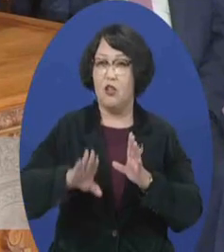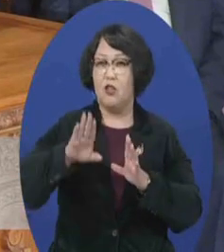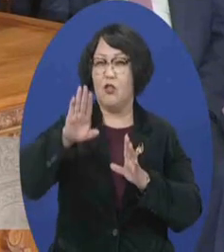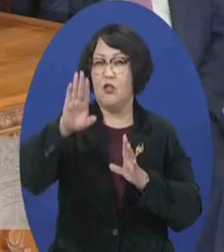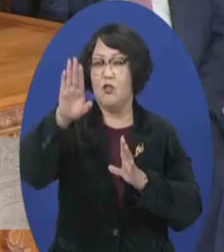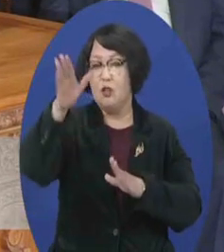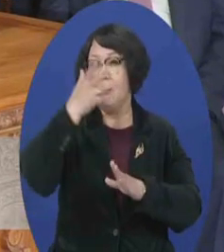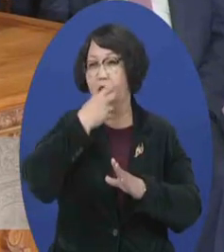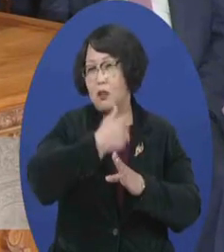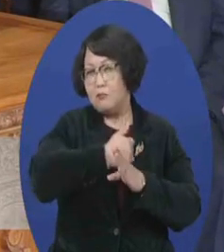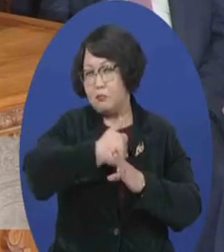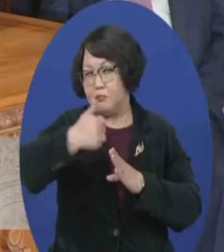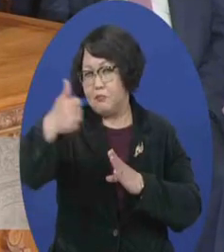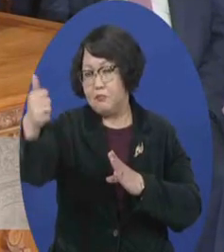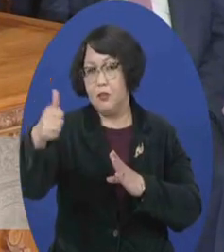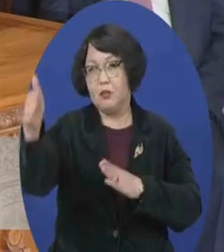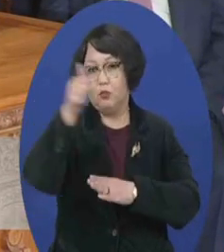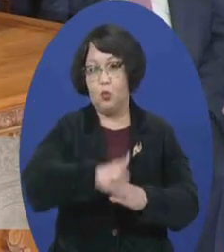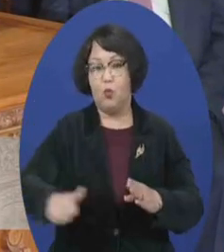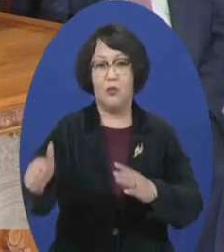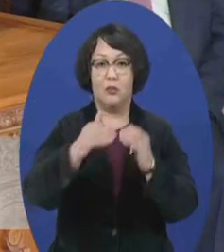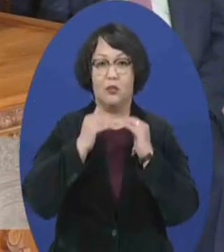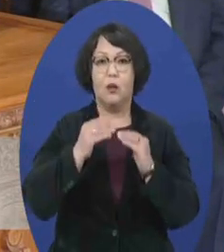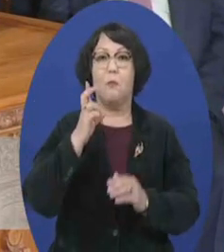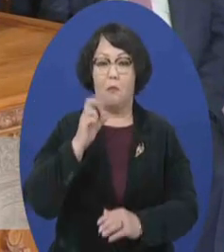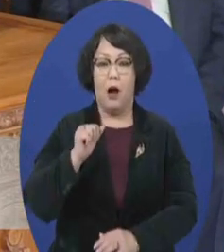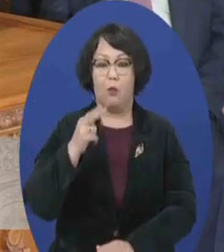гихшгээр ямагт дэгш дүүрэн байх болтугай.